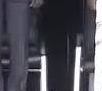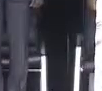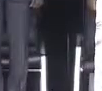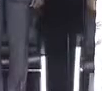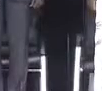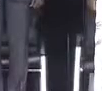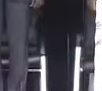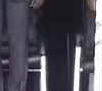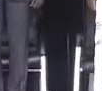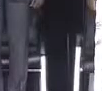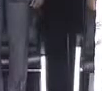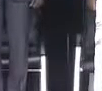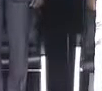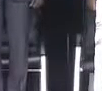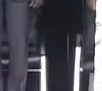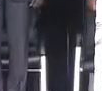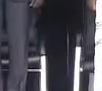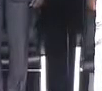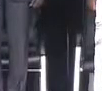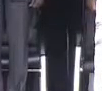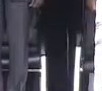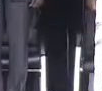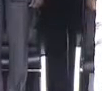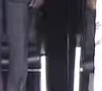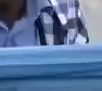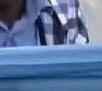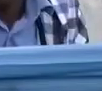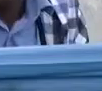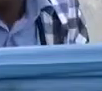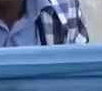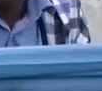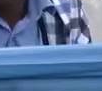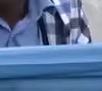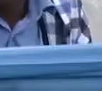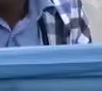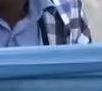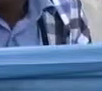kukwitangira ngo amahoro asabe mu